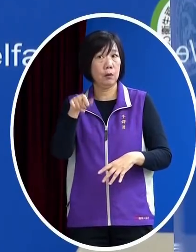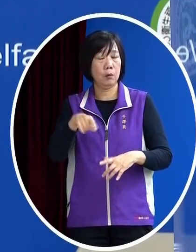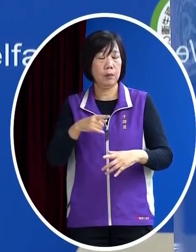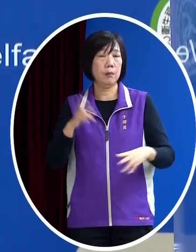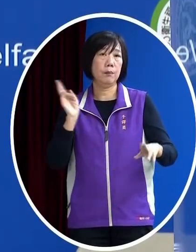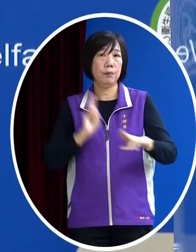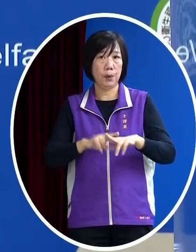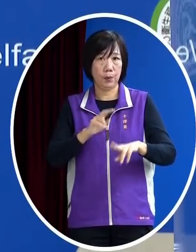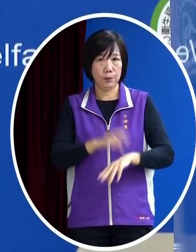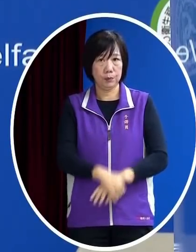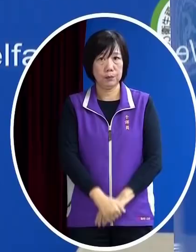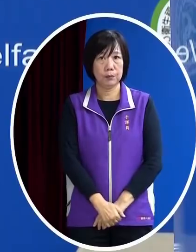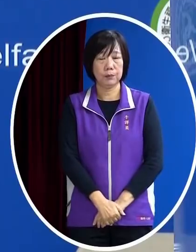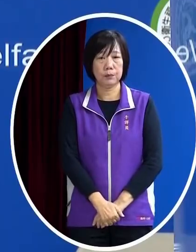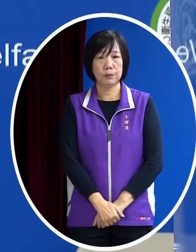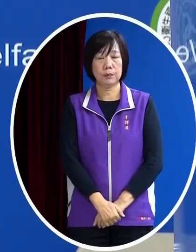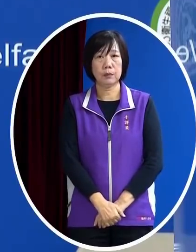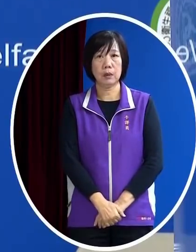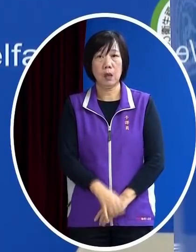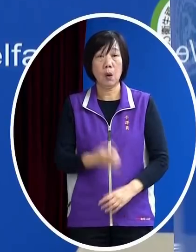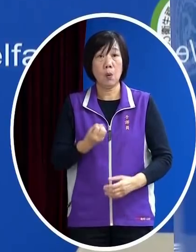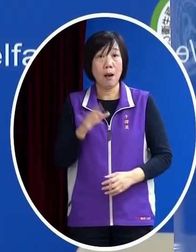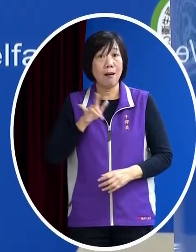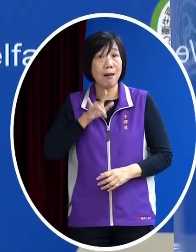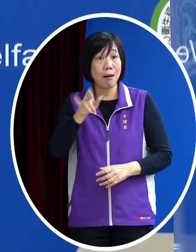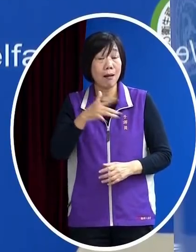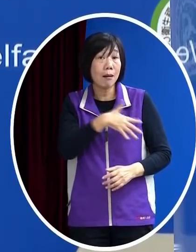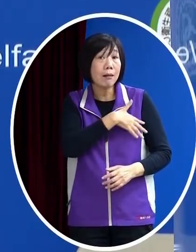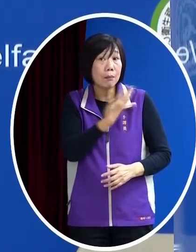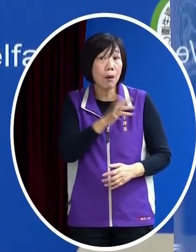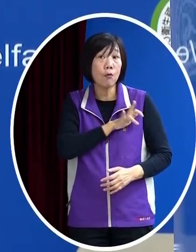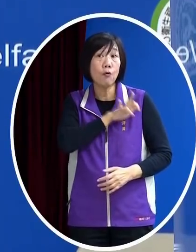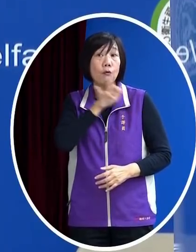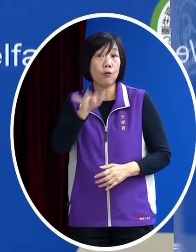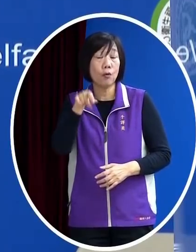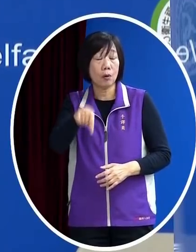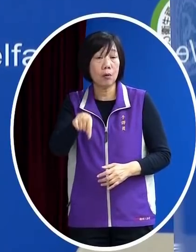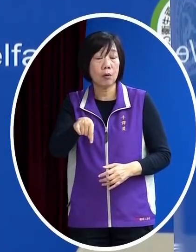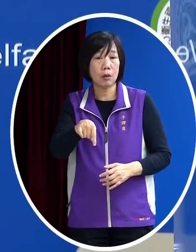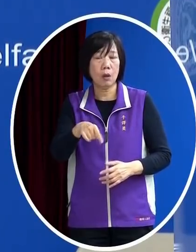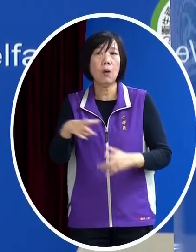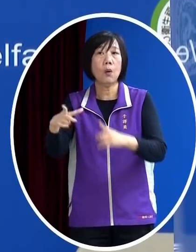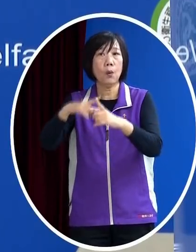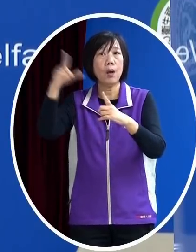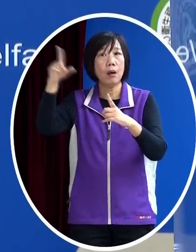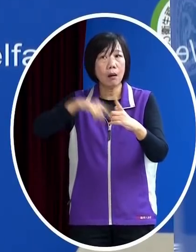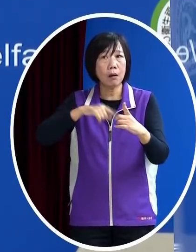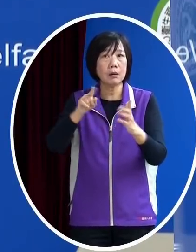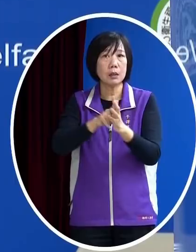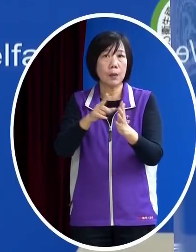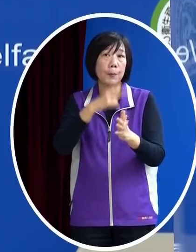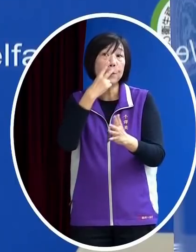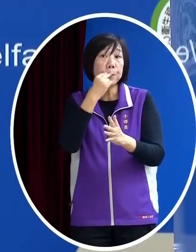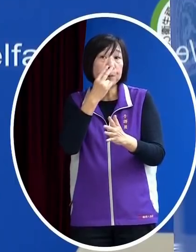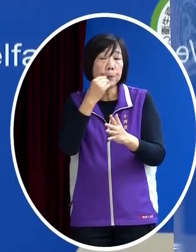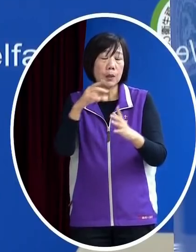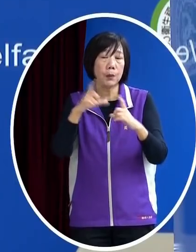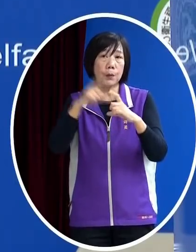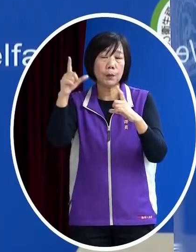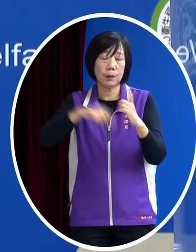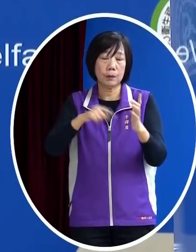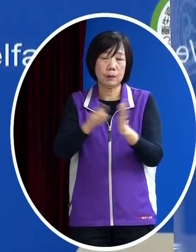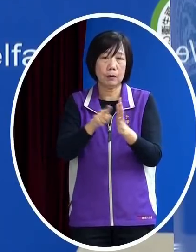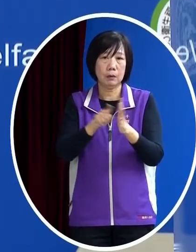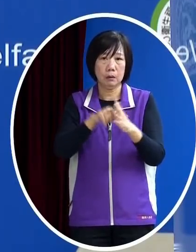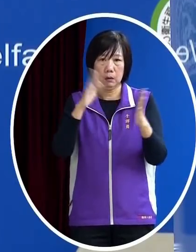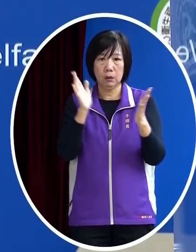已经把它请它停飞。那至于华航礼拜五飞的那一班机回来的时候，在礼拜天回来，那所有的人